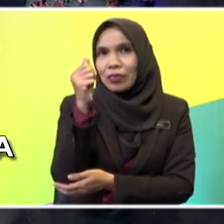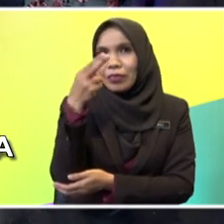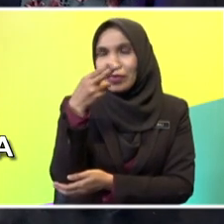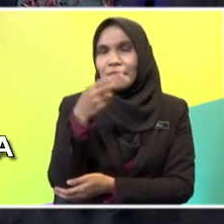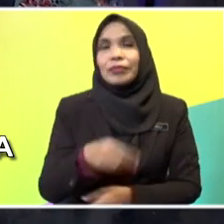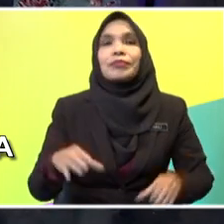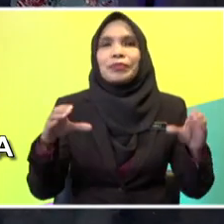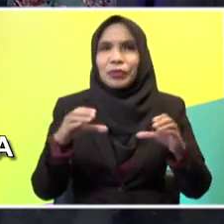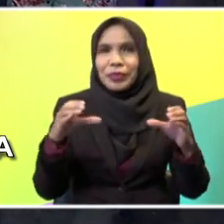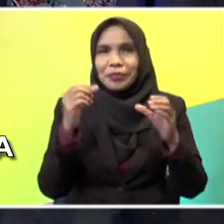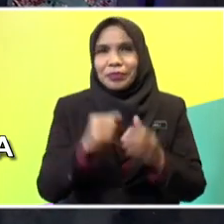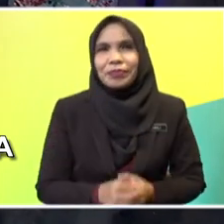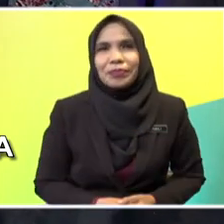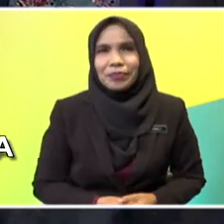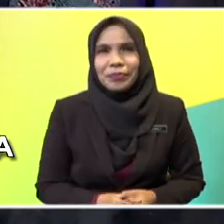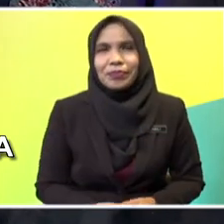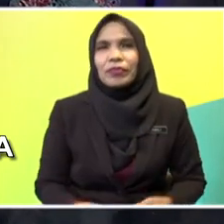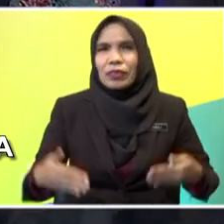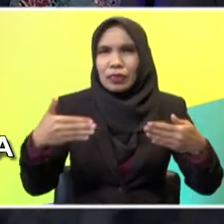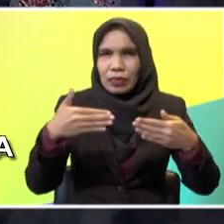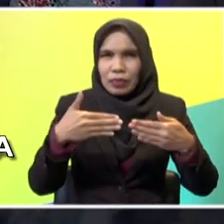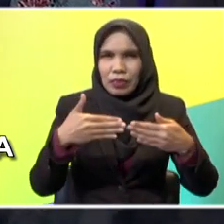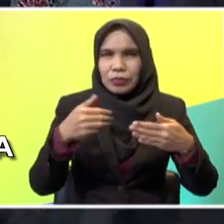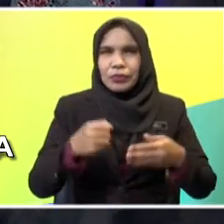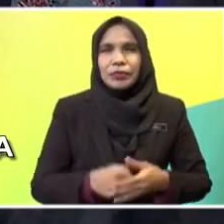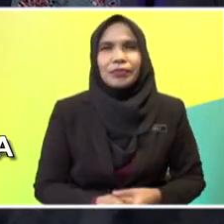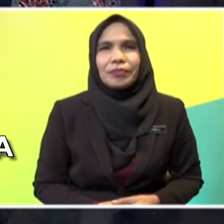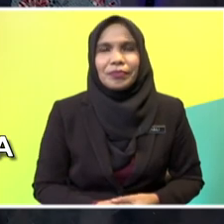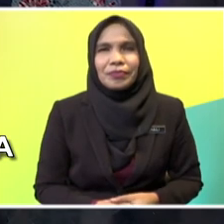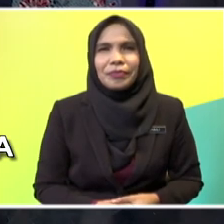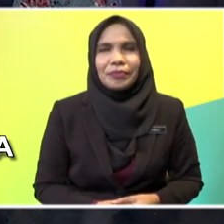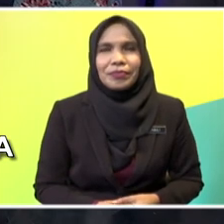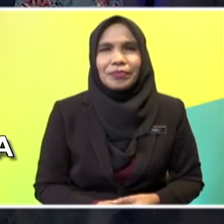bahagian belakang kita hanya sambung je dekat bahagian hadapan ni.